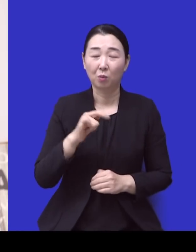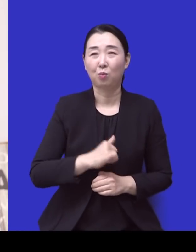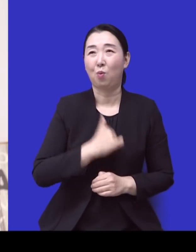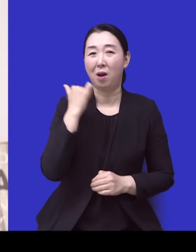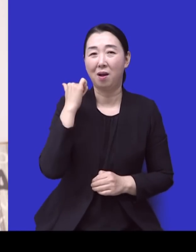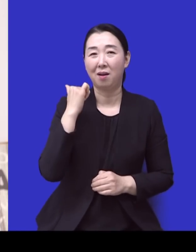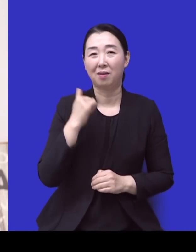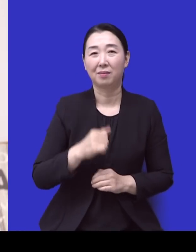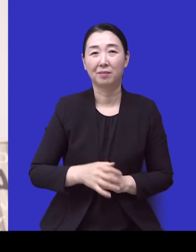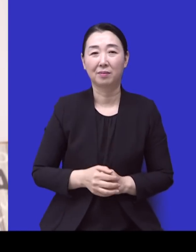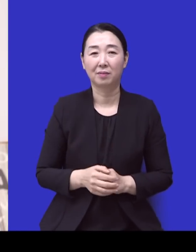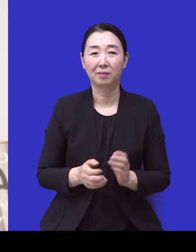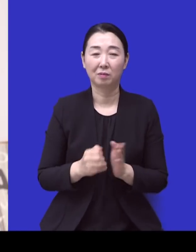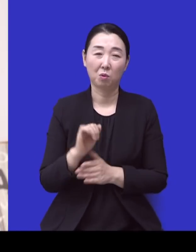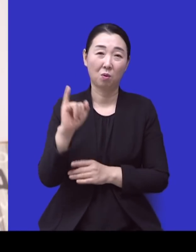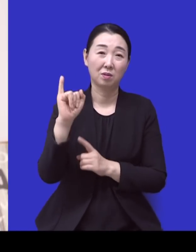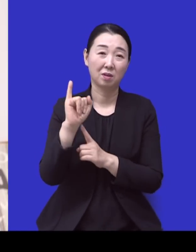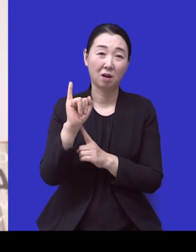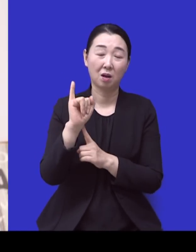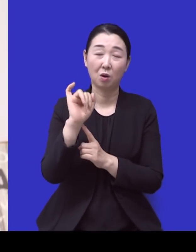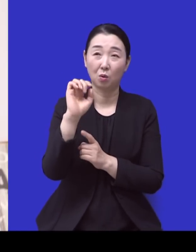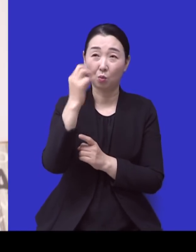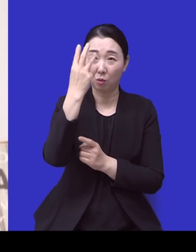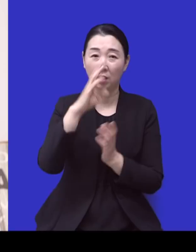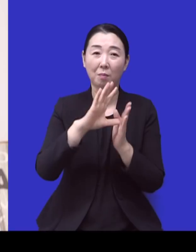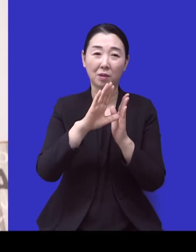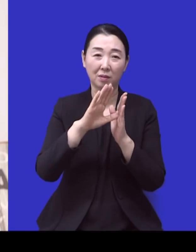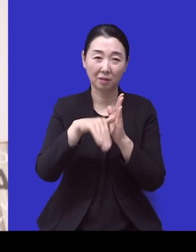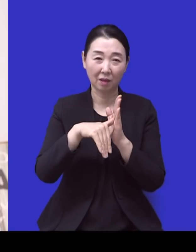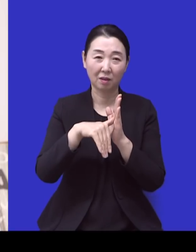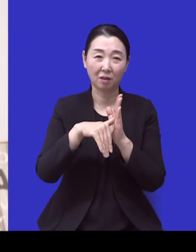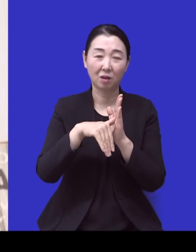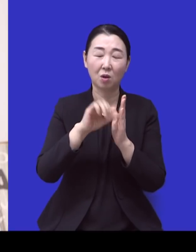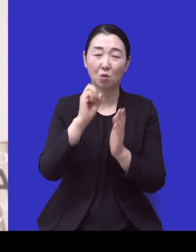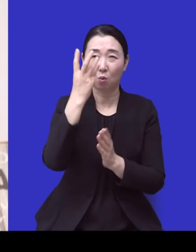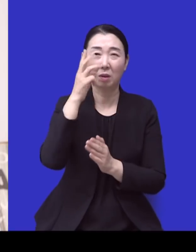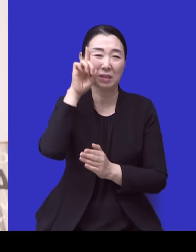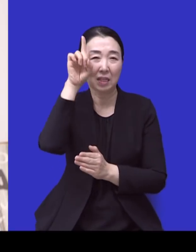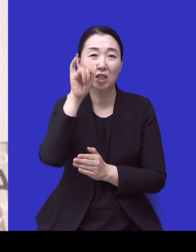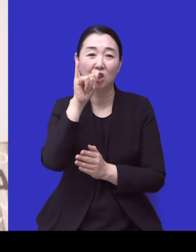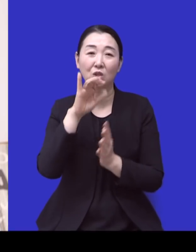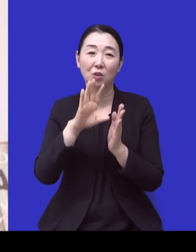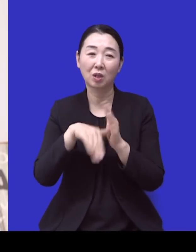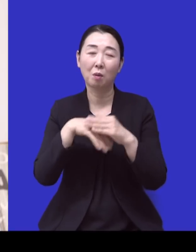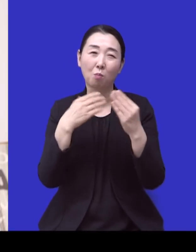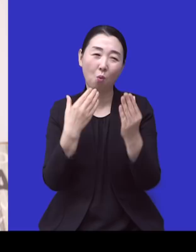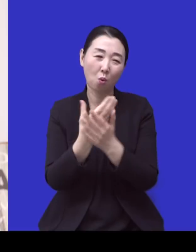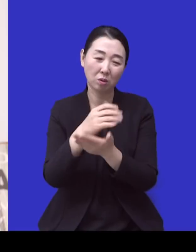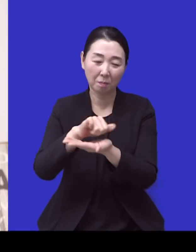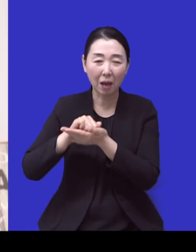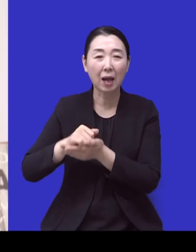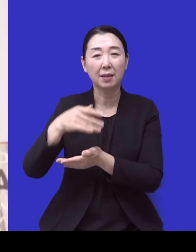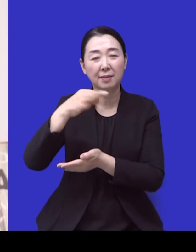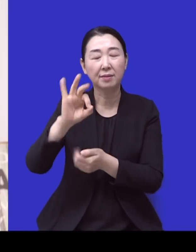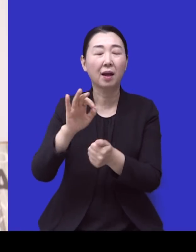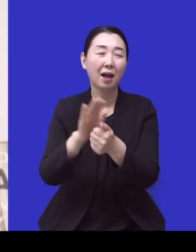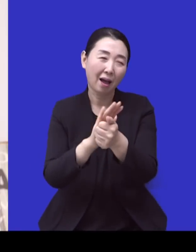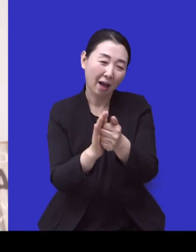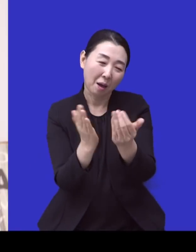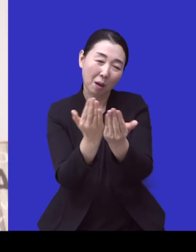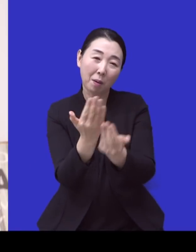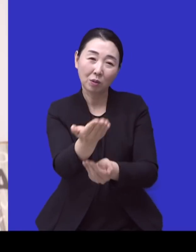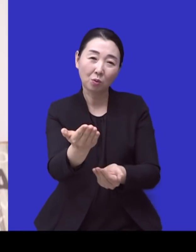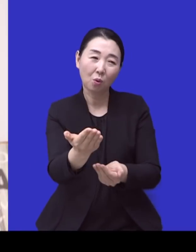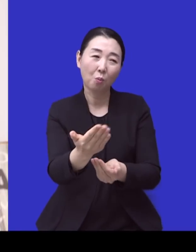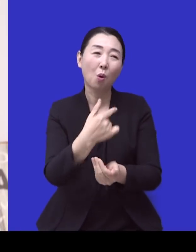화가 나가지고 언니가 고3일 때는 언니가 고3 히스테리를 막 부릴 때는 막 다 받아주고 막 다 맞춰주고